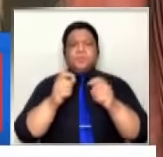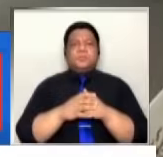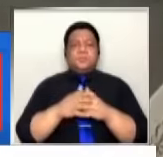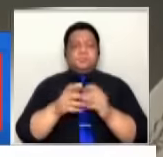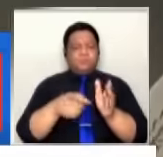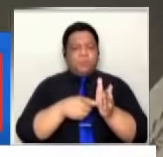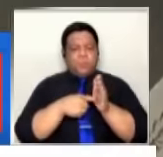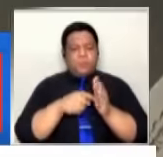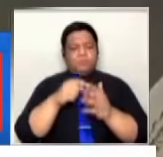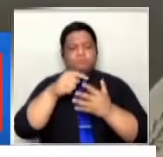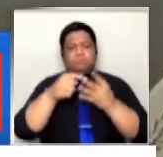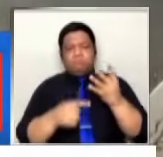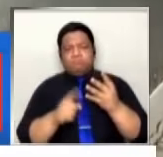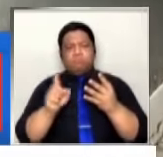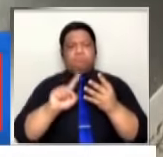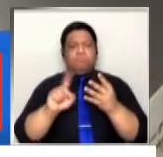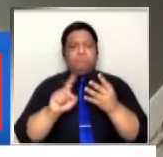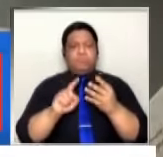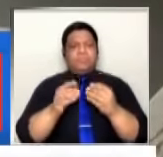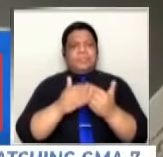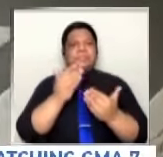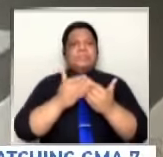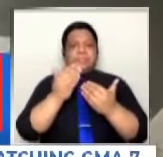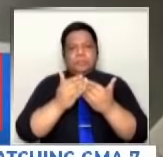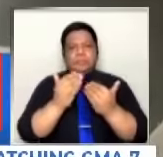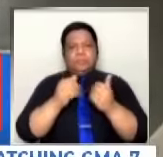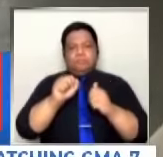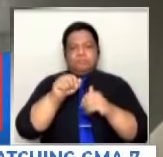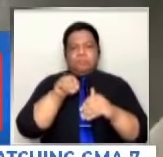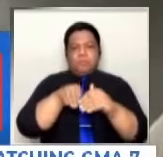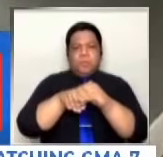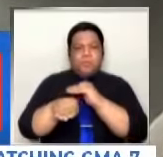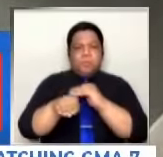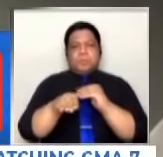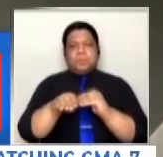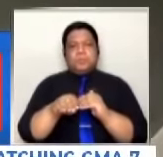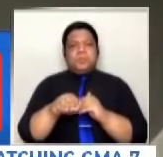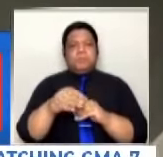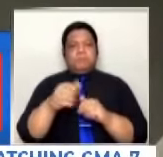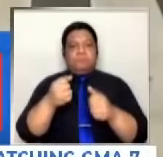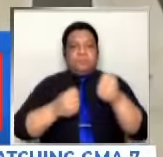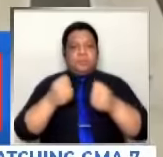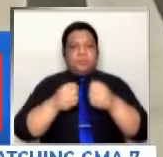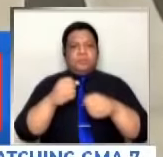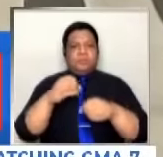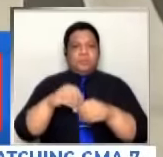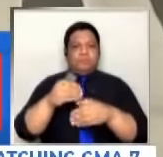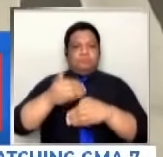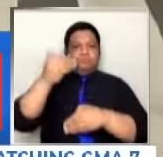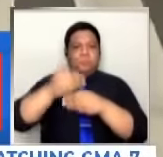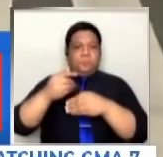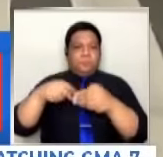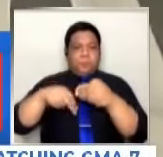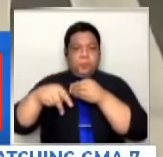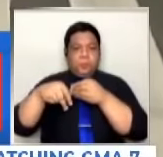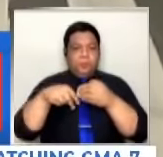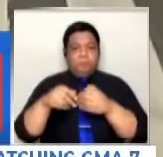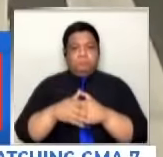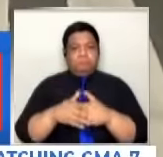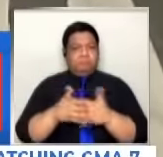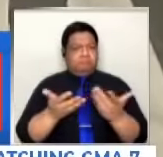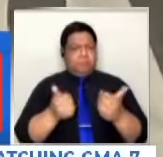para mapadali din po yung pag-pass-through ng ating mga sasakyan doon po sa checkpoint areas po. Ano nga po, ID,